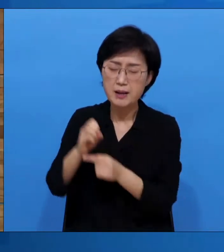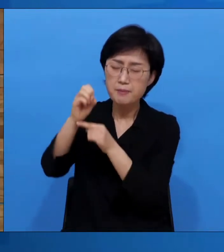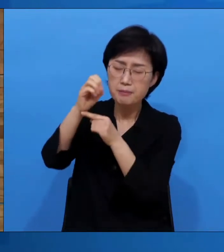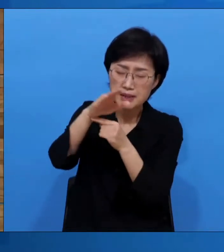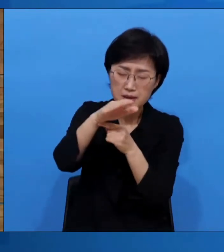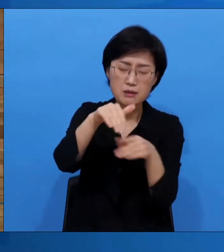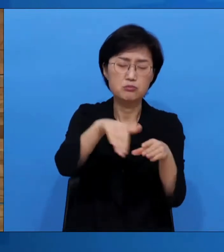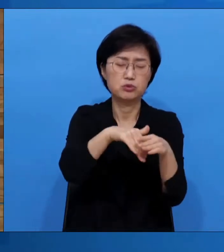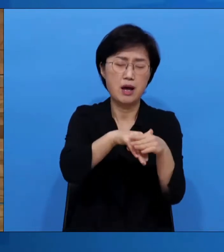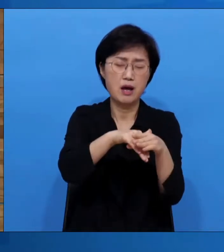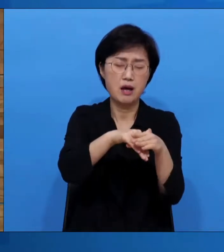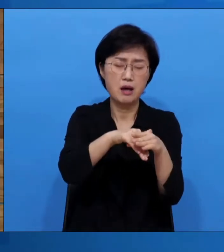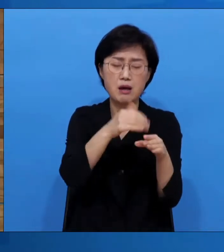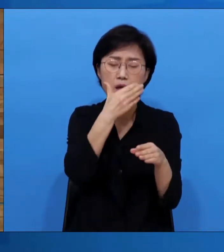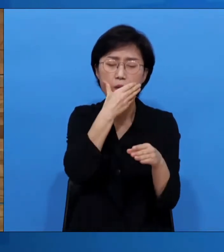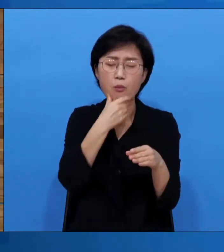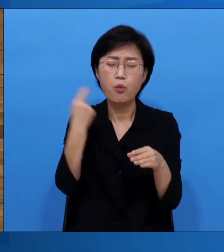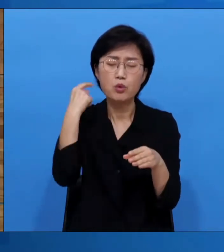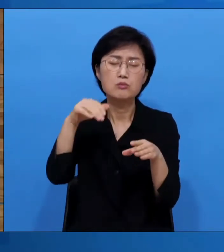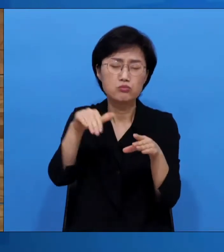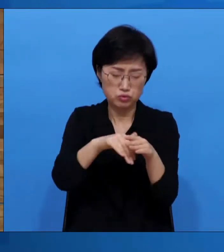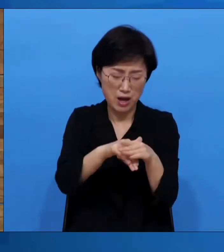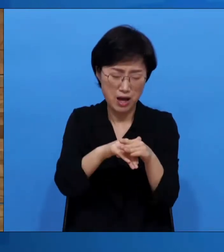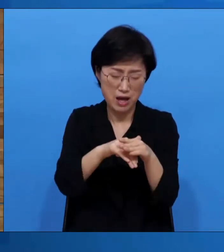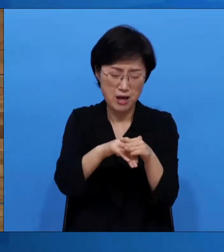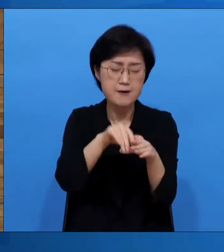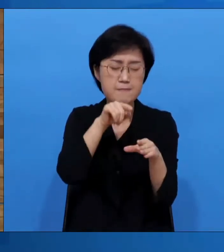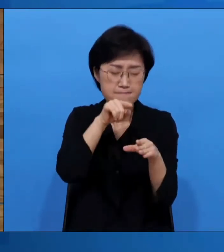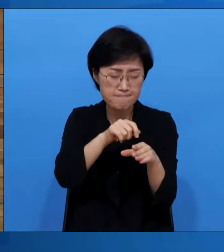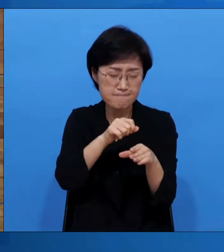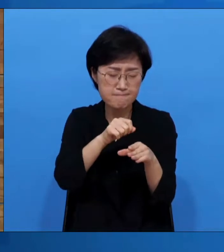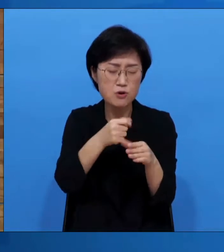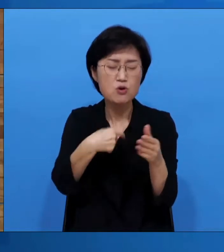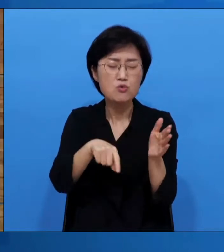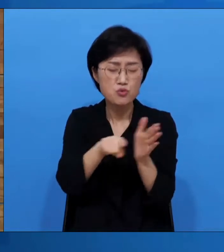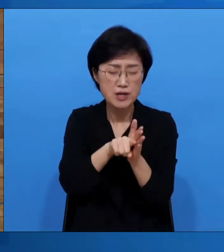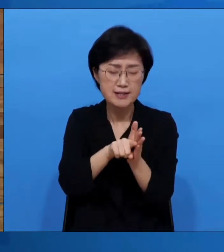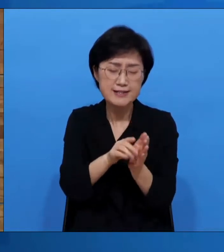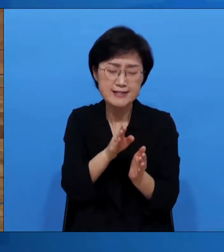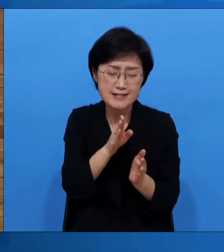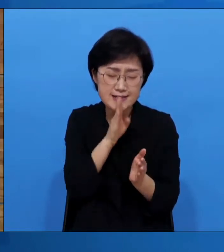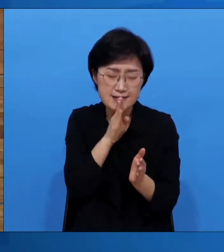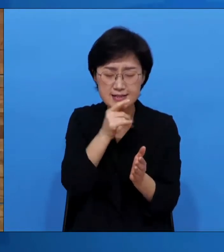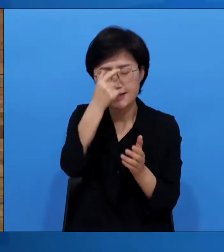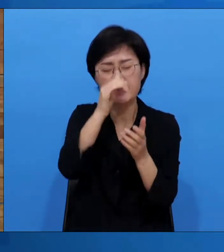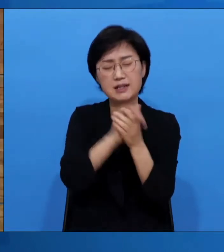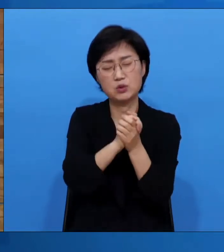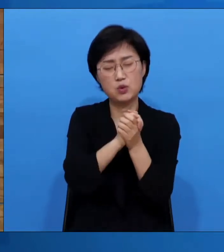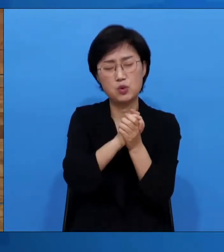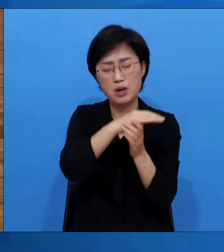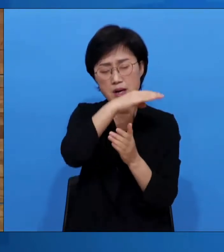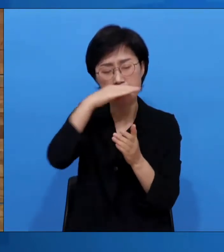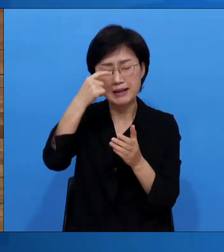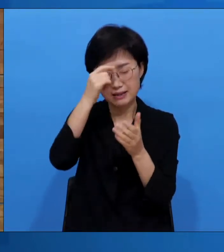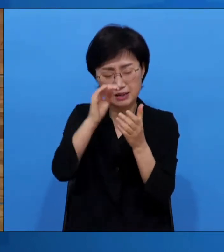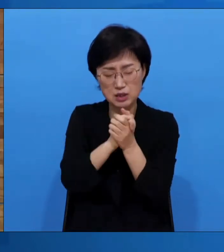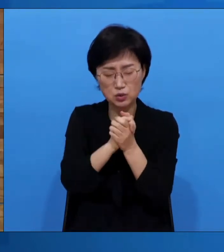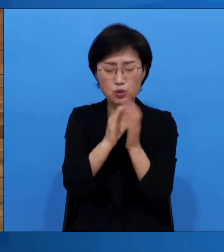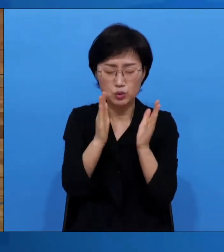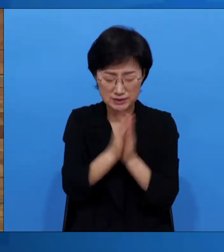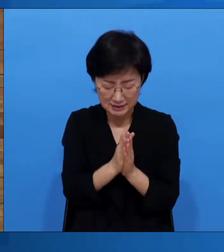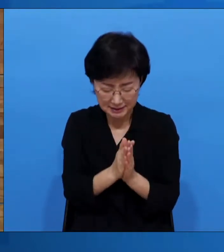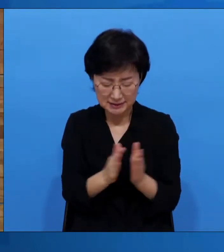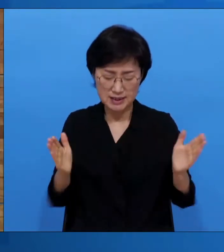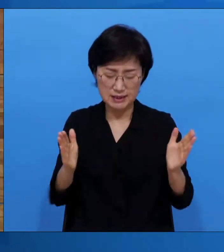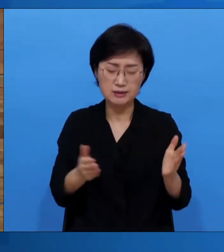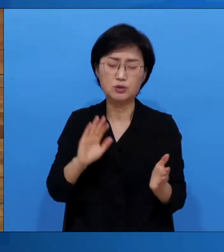문화, 올바른 복음 문화를 만들어가는 참된 기도가 시작되는 예배가 되게 하옵소서. And may true prayer begin today during today's worship for the culture